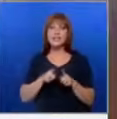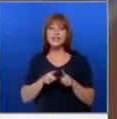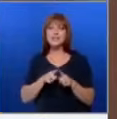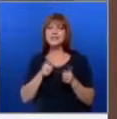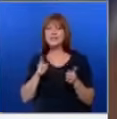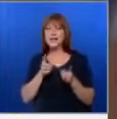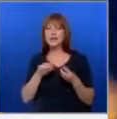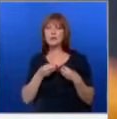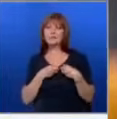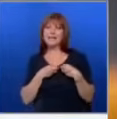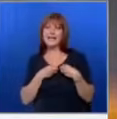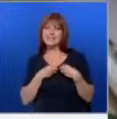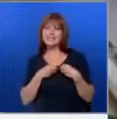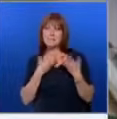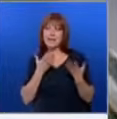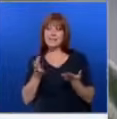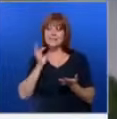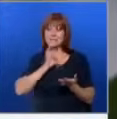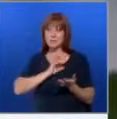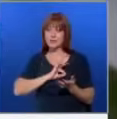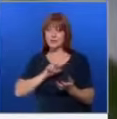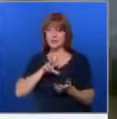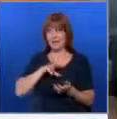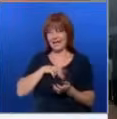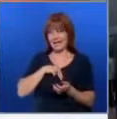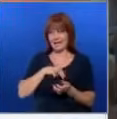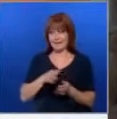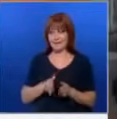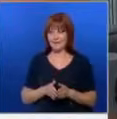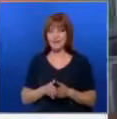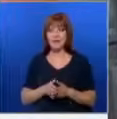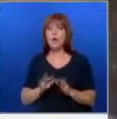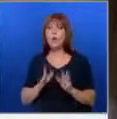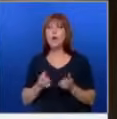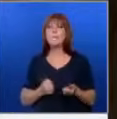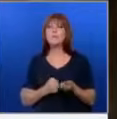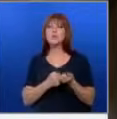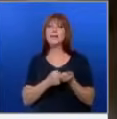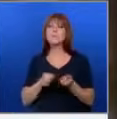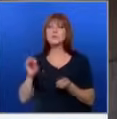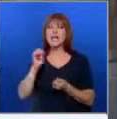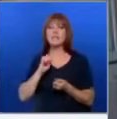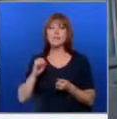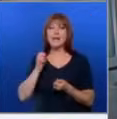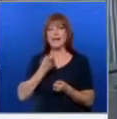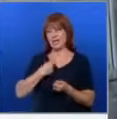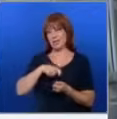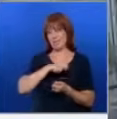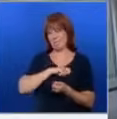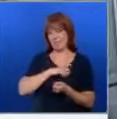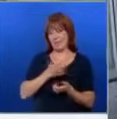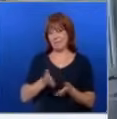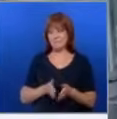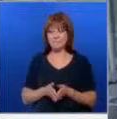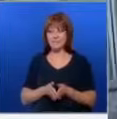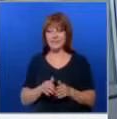на един от фаворитите за спечелването на титлата. Кой подкрепяш на европейско? Испания. Испания.